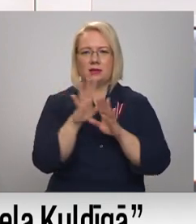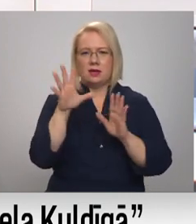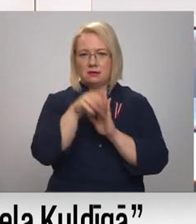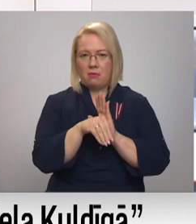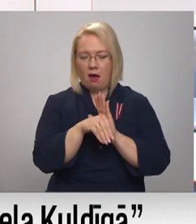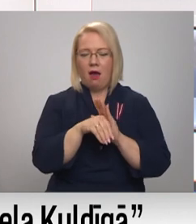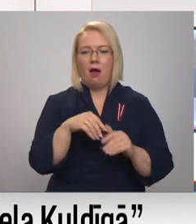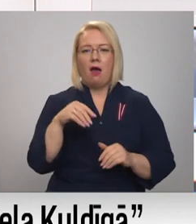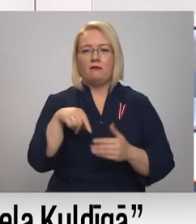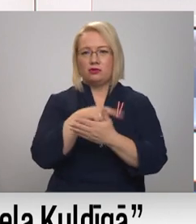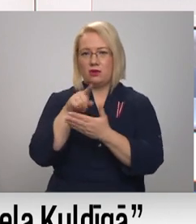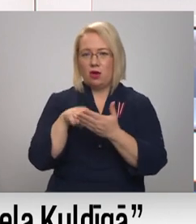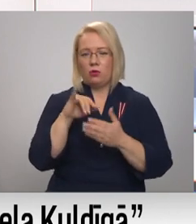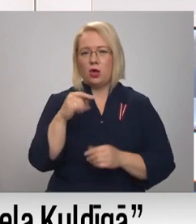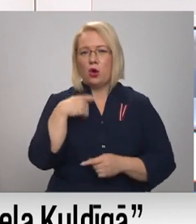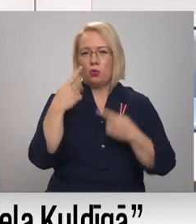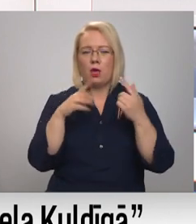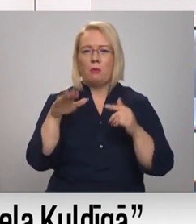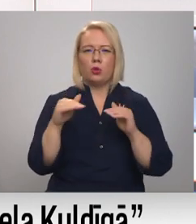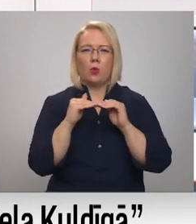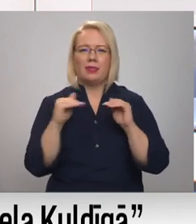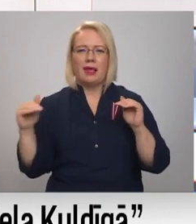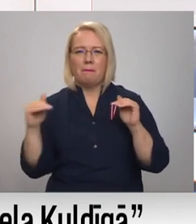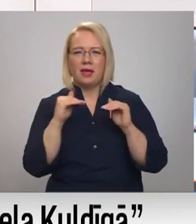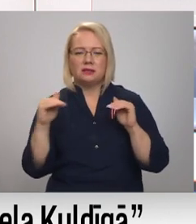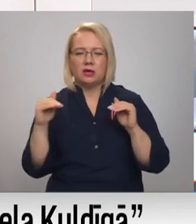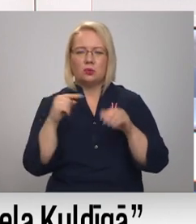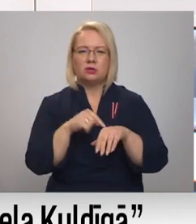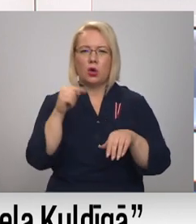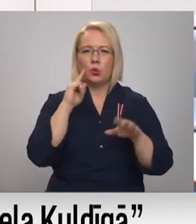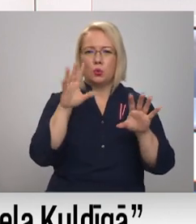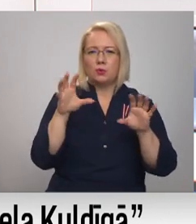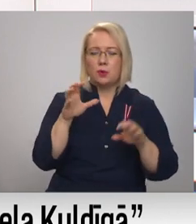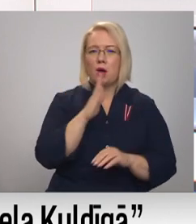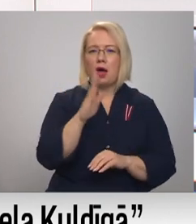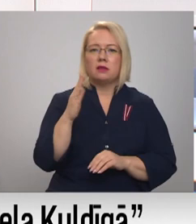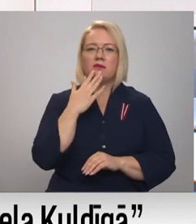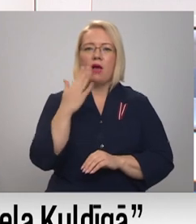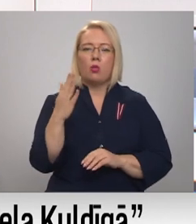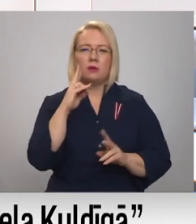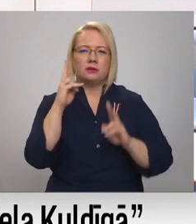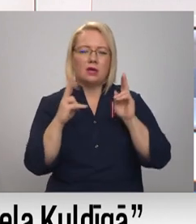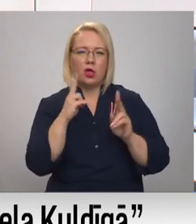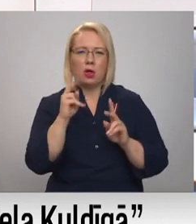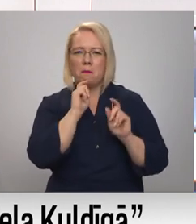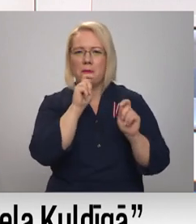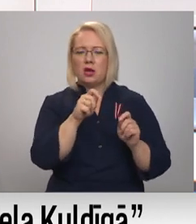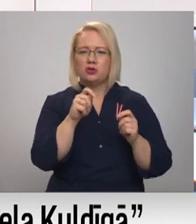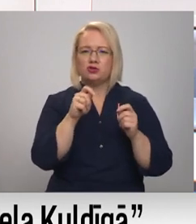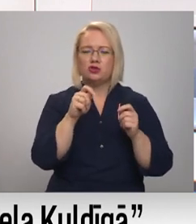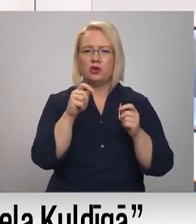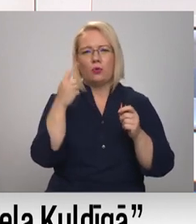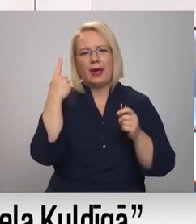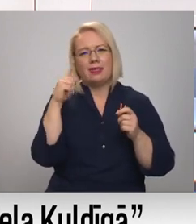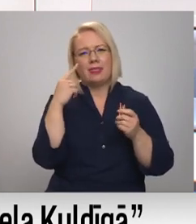citu, ja mēs runājam par to dimensiju un sajūtu uztverē, mēs zinām, ka katras valodas skanējums tomēr piešķir arī nu, tādu drusku interpretāciju citu.